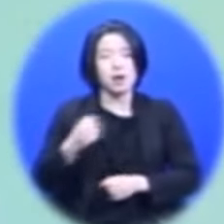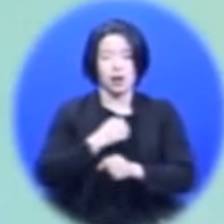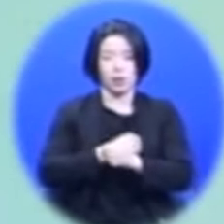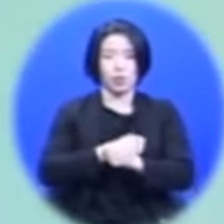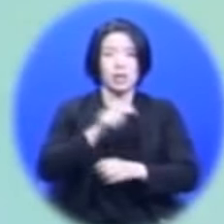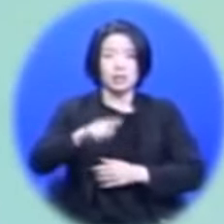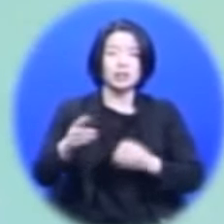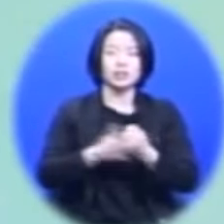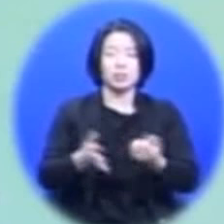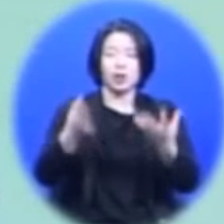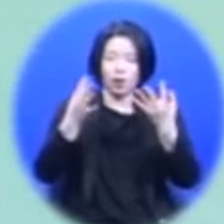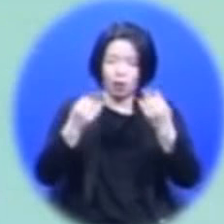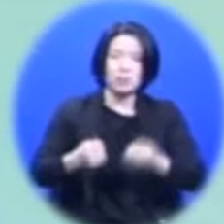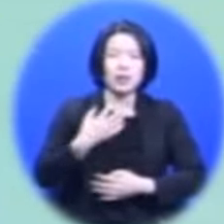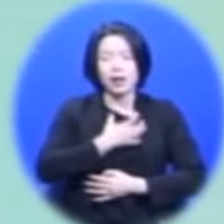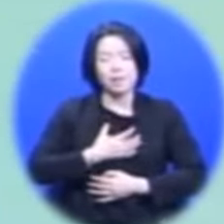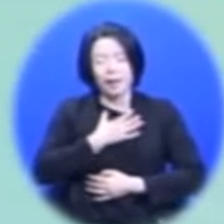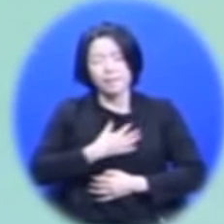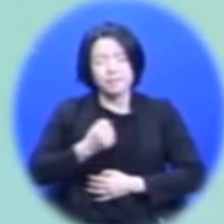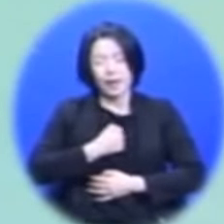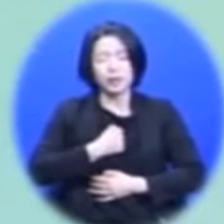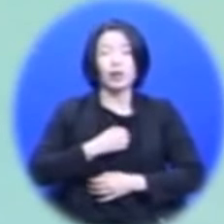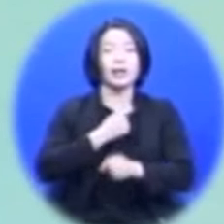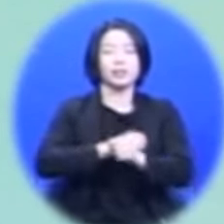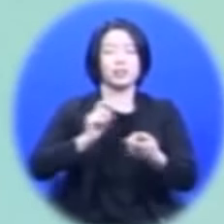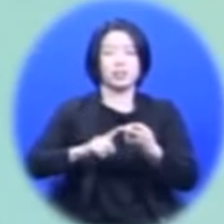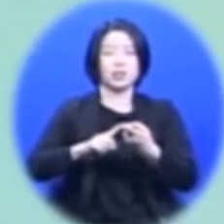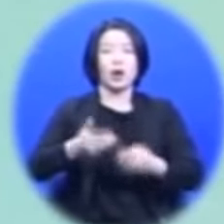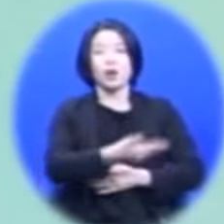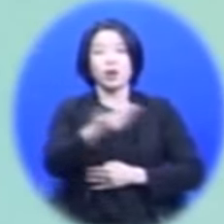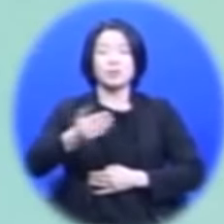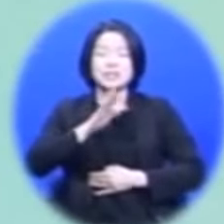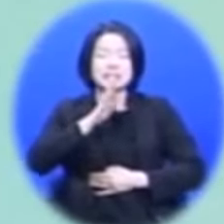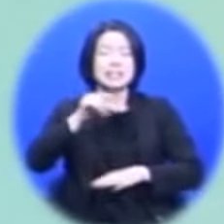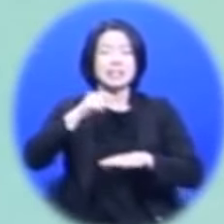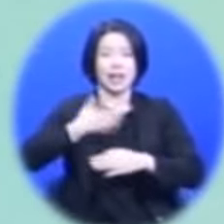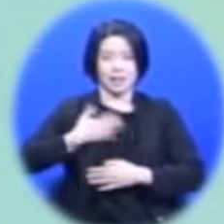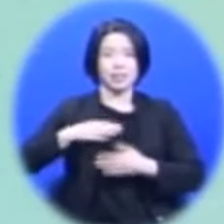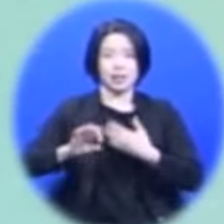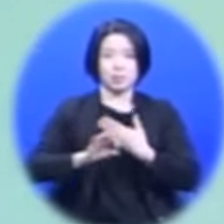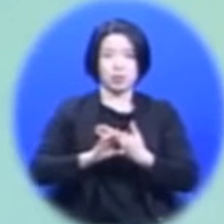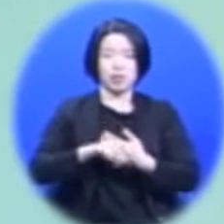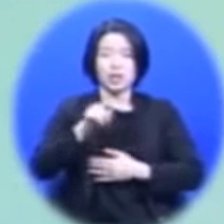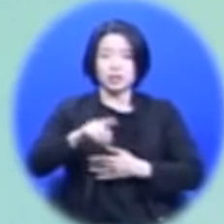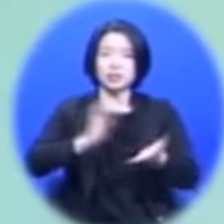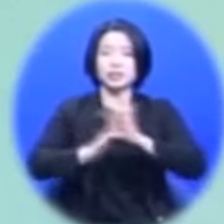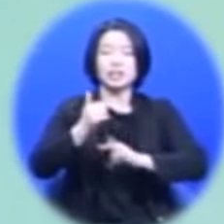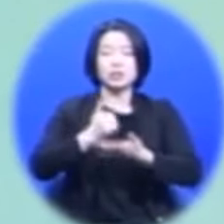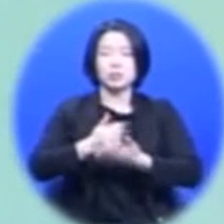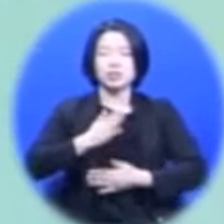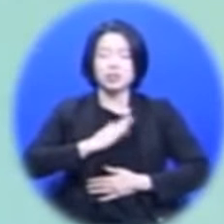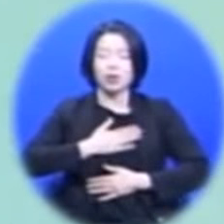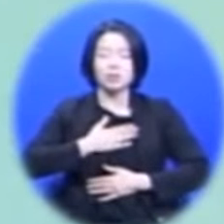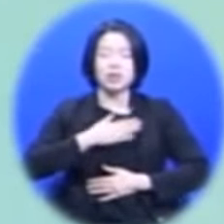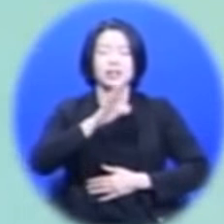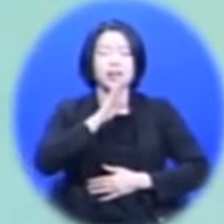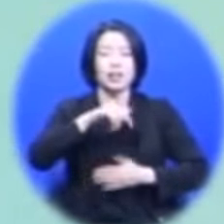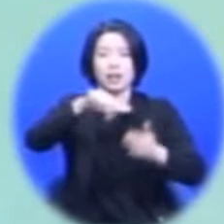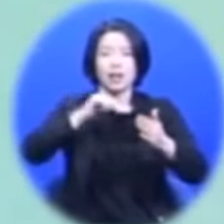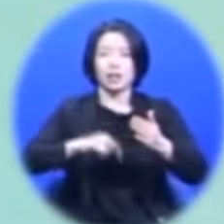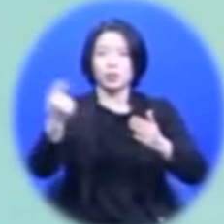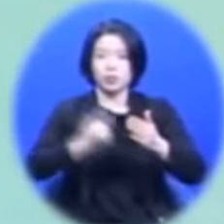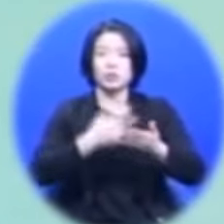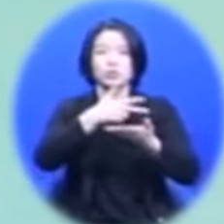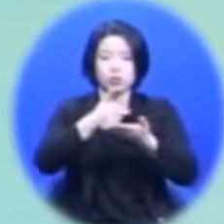그것 때문에 얼마나 아파하고 애통하시는가를 여러분이 진짜 안다면, 그 예수님이 정말 내 안에 오신 그 주님이시는